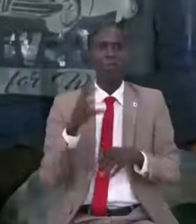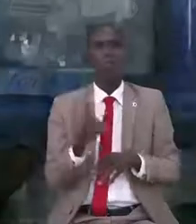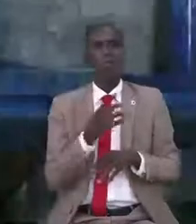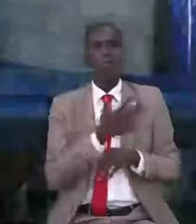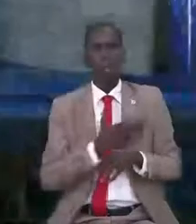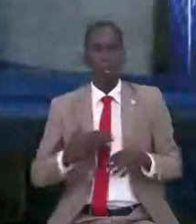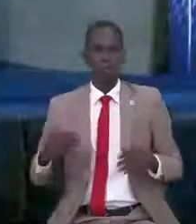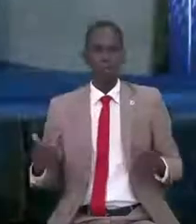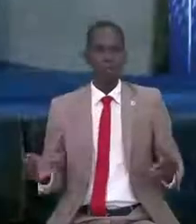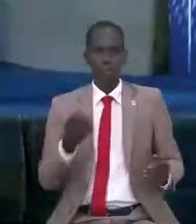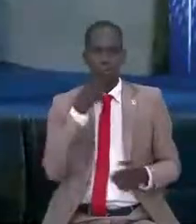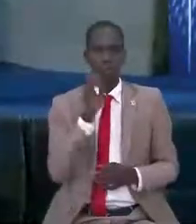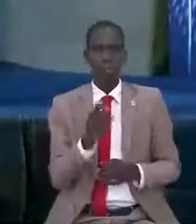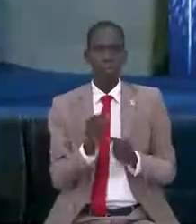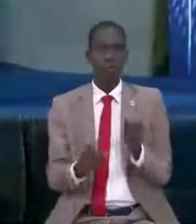vous